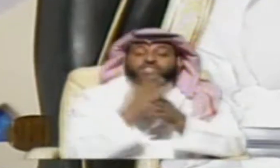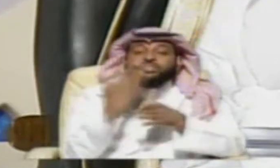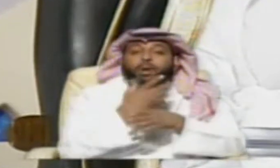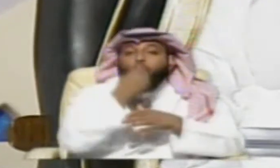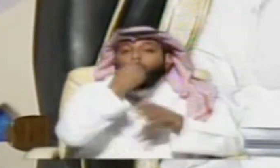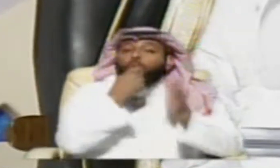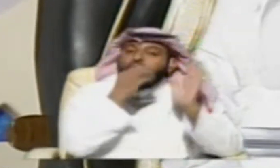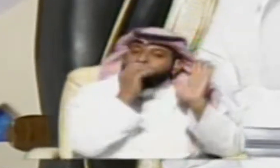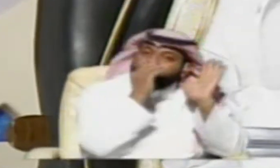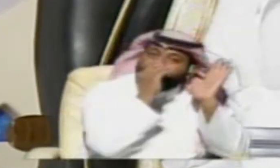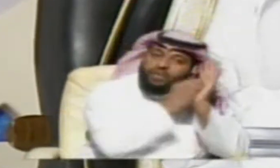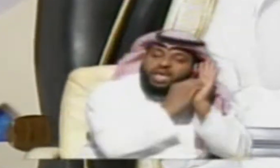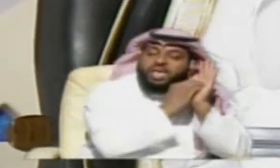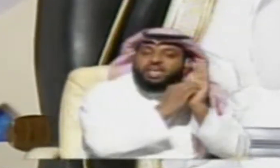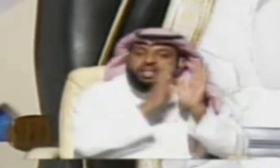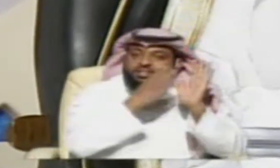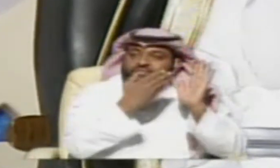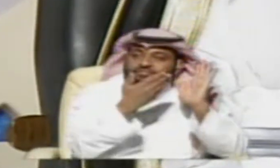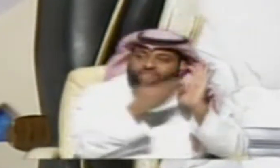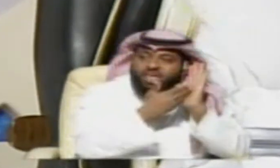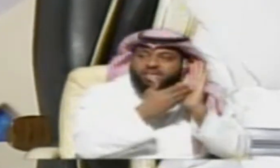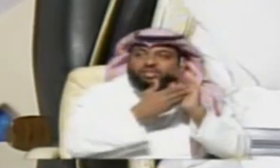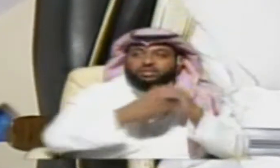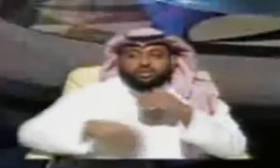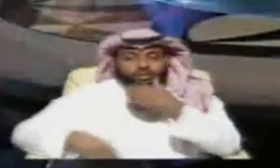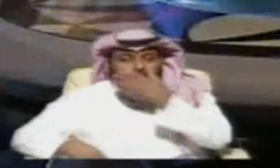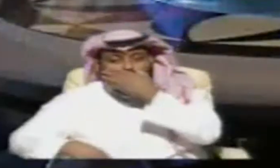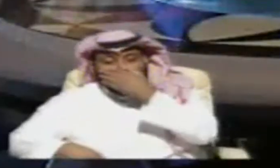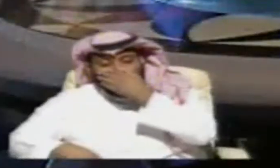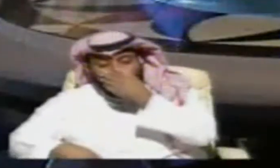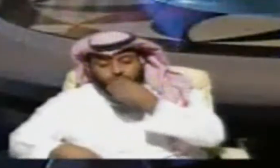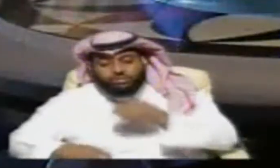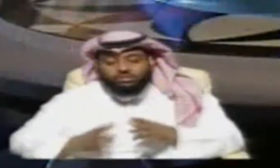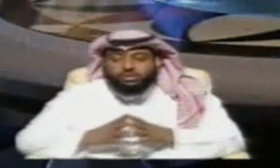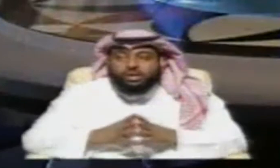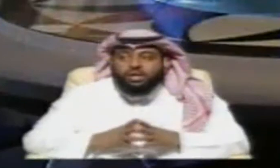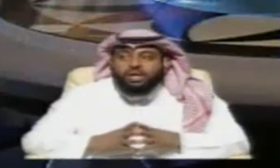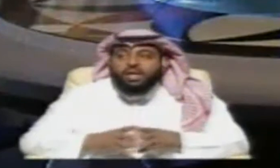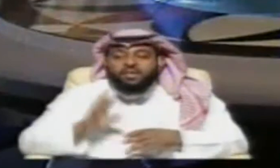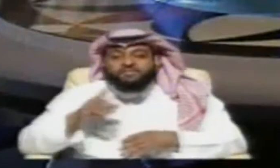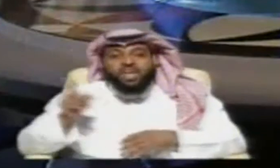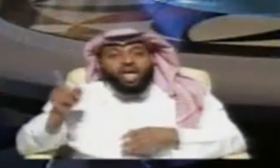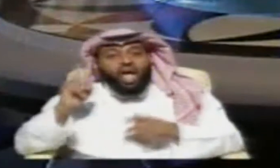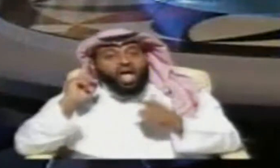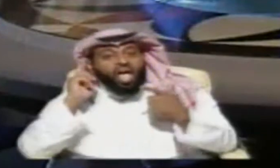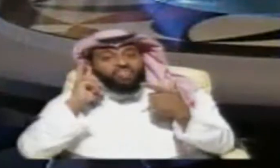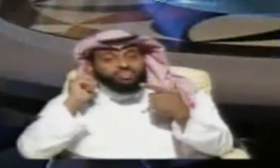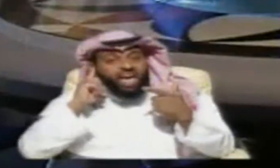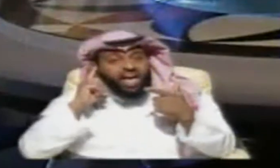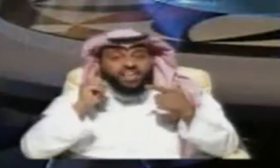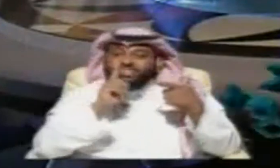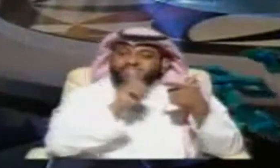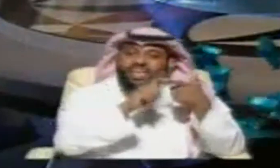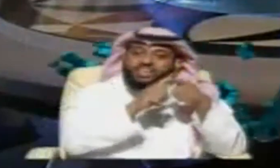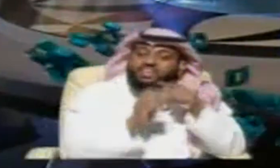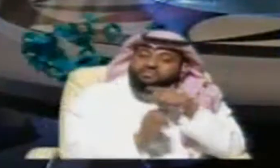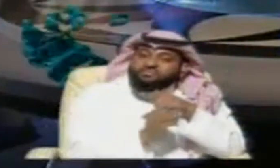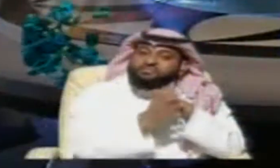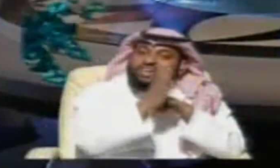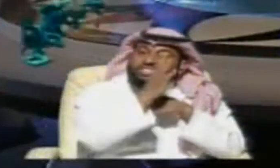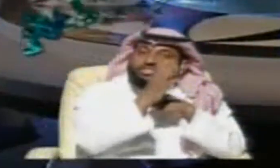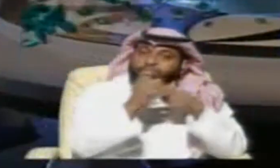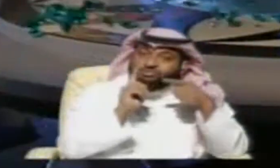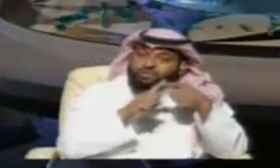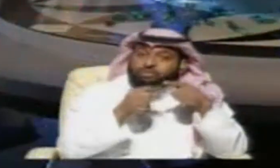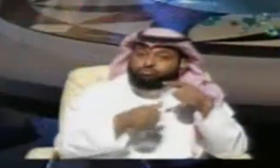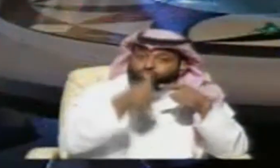الفجر ثم أتموا الصيام إلى الليل. فإذا كان المؤذن الثاني يؤذن على طلوع الفجر